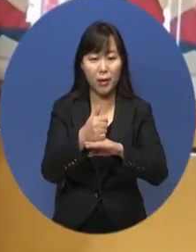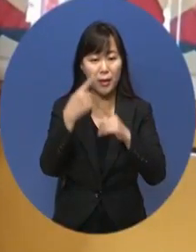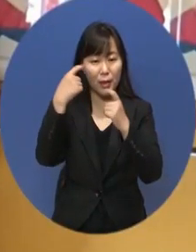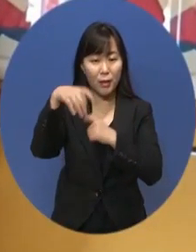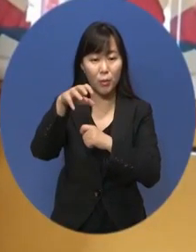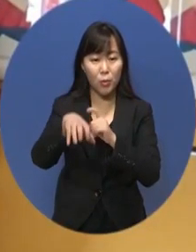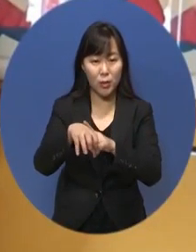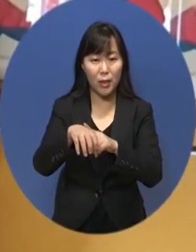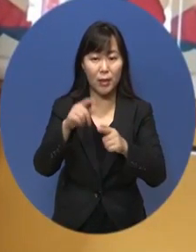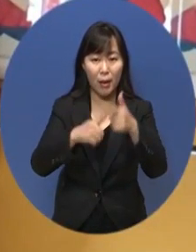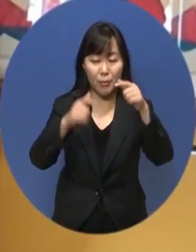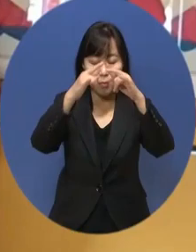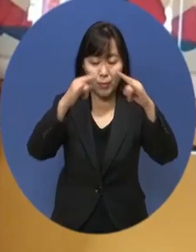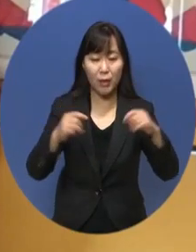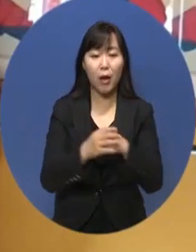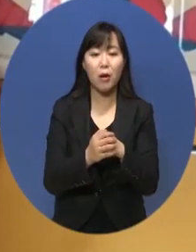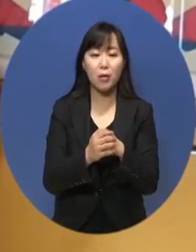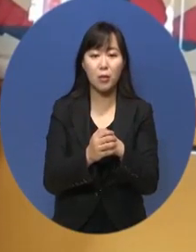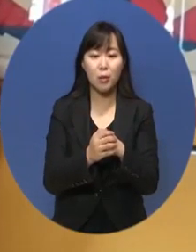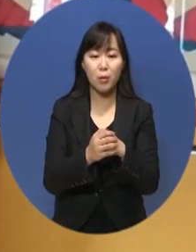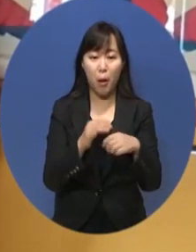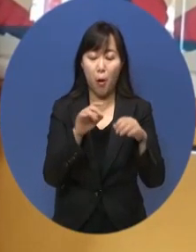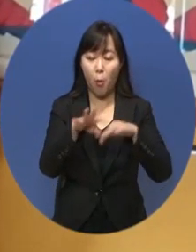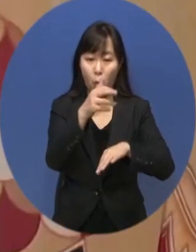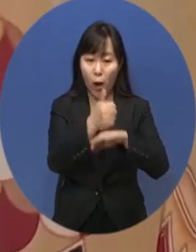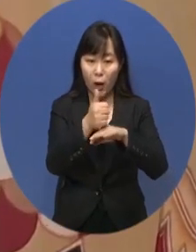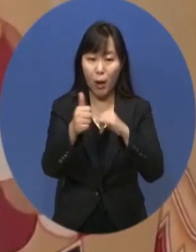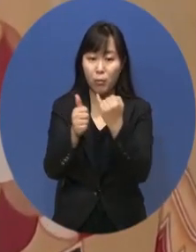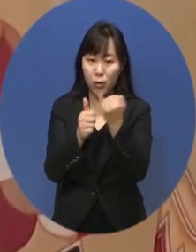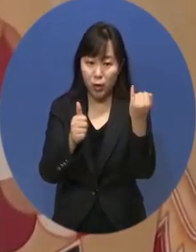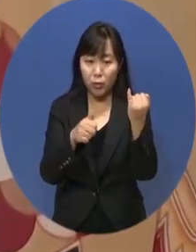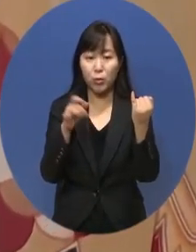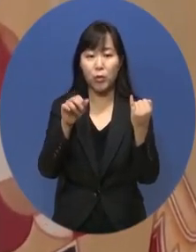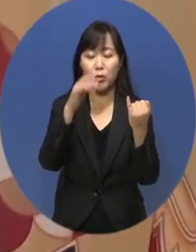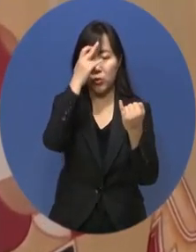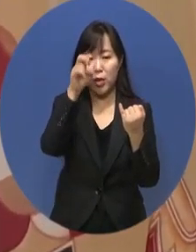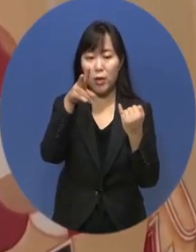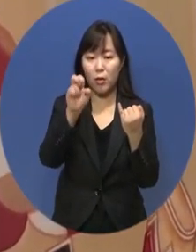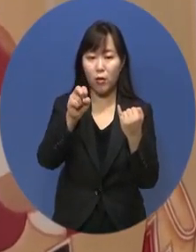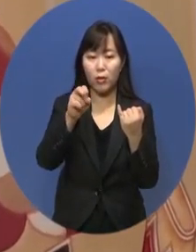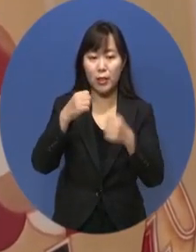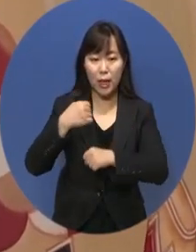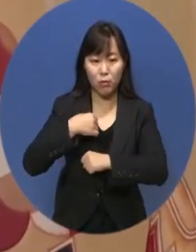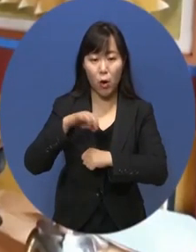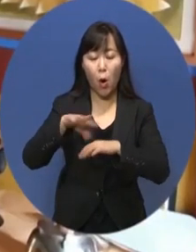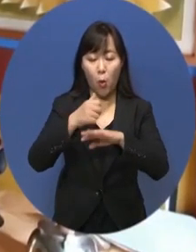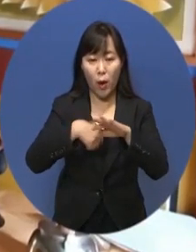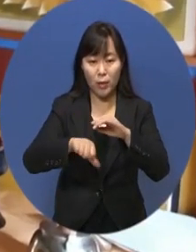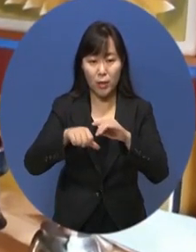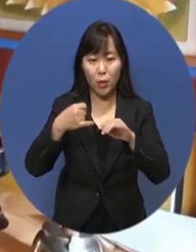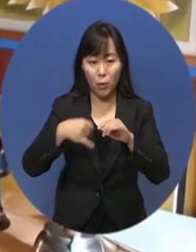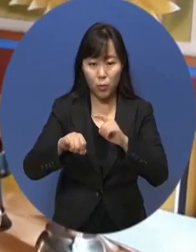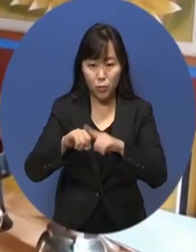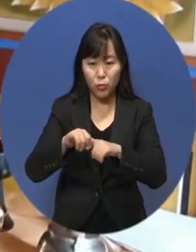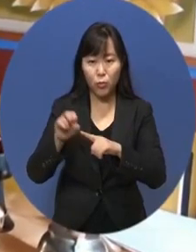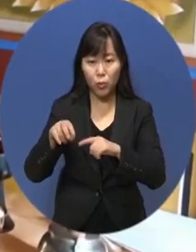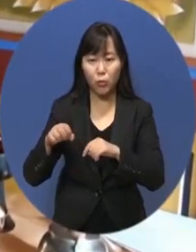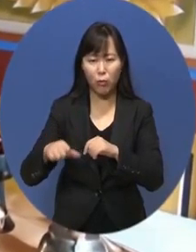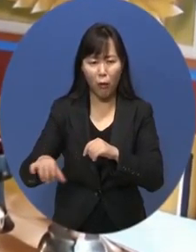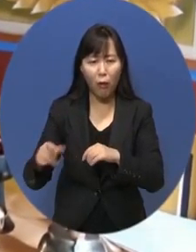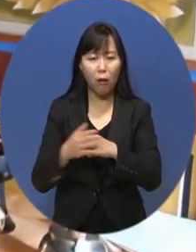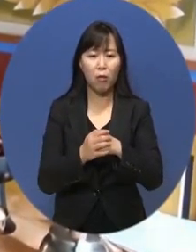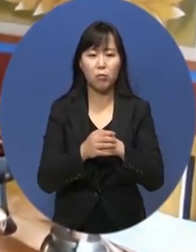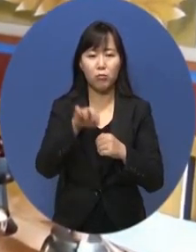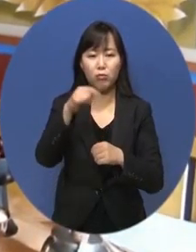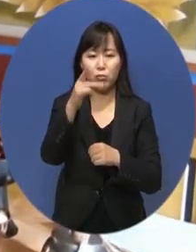사당 안에는 공민왕과 부인 노 국궁 주 최 영 장 곤 왕자 공주 응 주 등 무속과